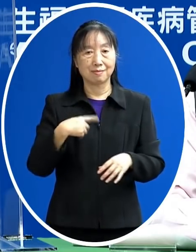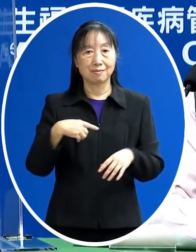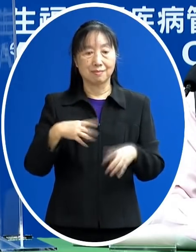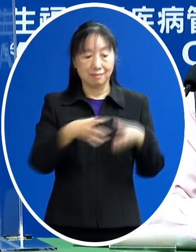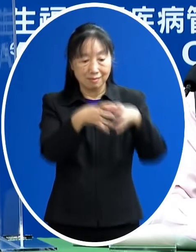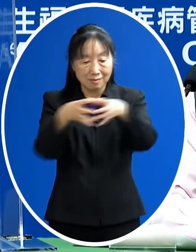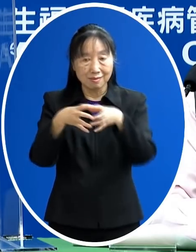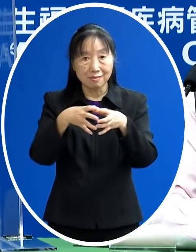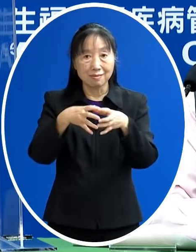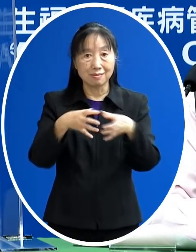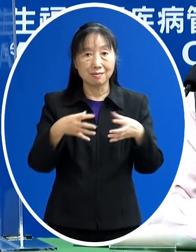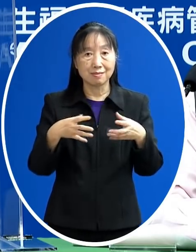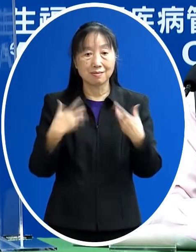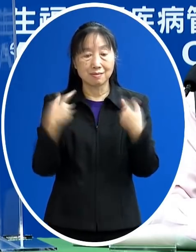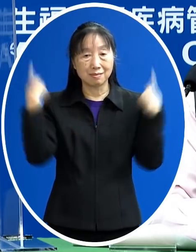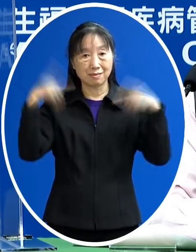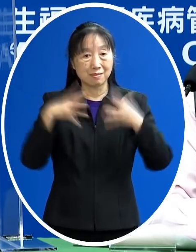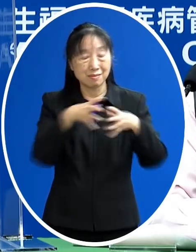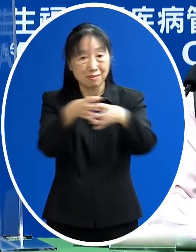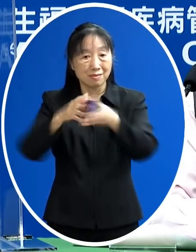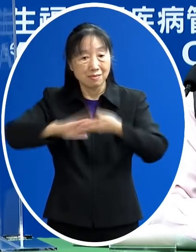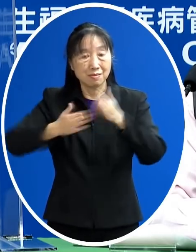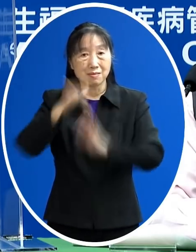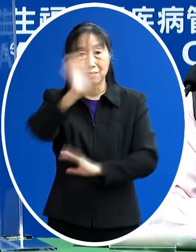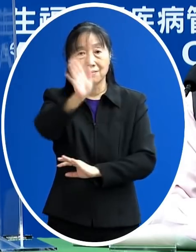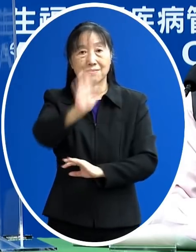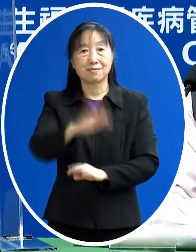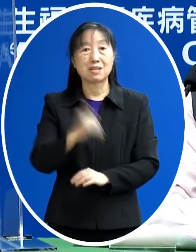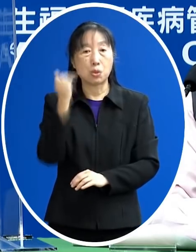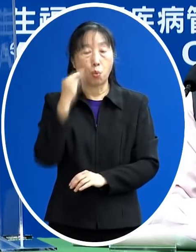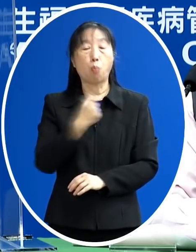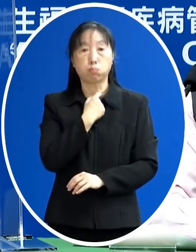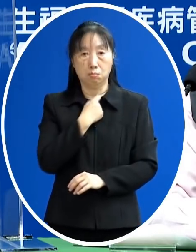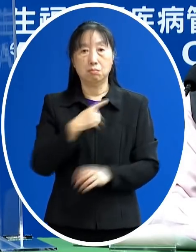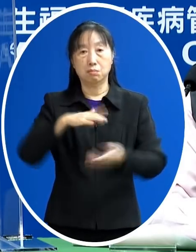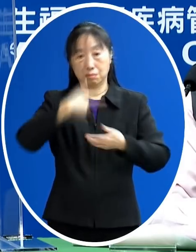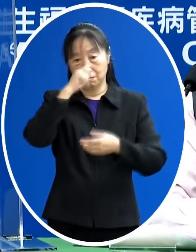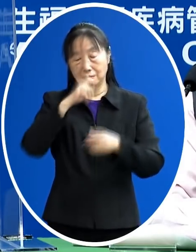是尽量避免。那如果一定要聚在一起，那一定要把口罩戴好来。